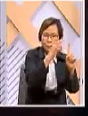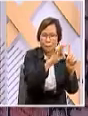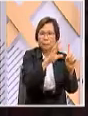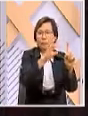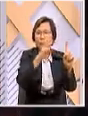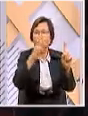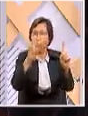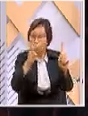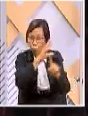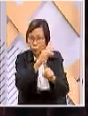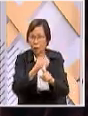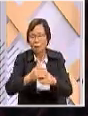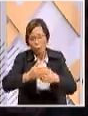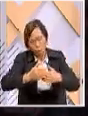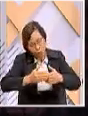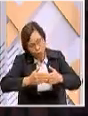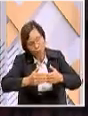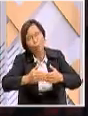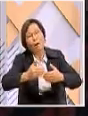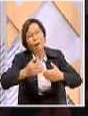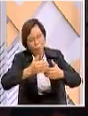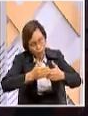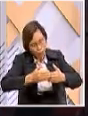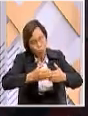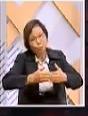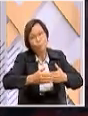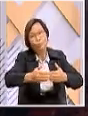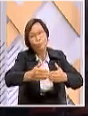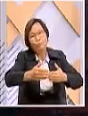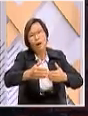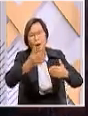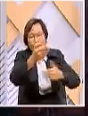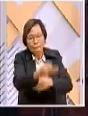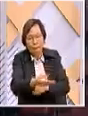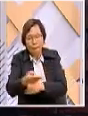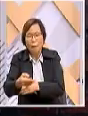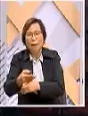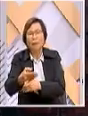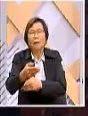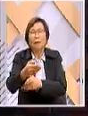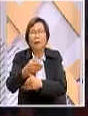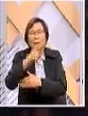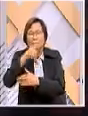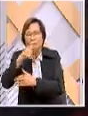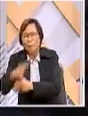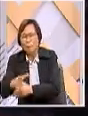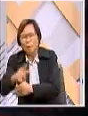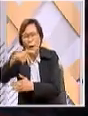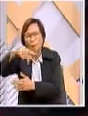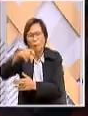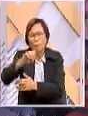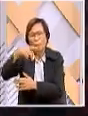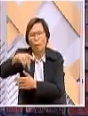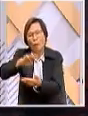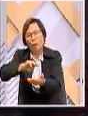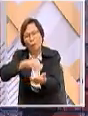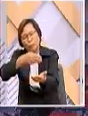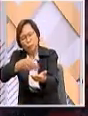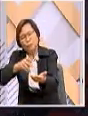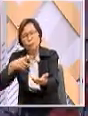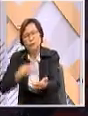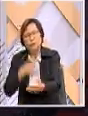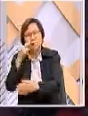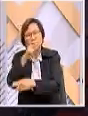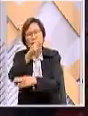1997 dan juga seterusnya adalah barangan-barangan antik pemuzik. Ya, kita dapat saksikan